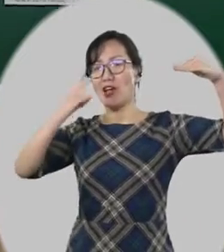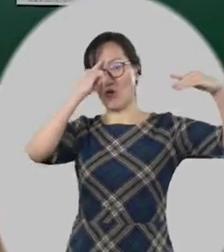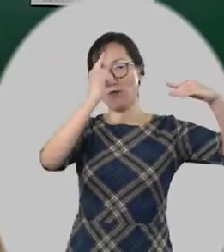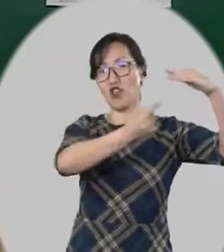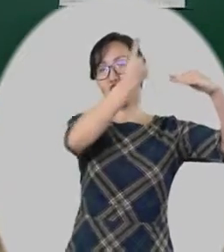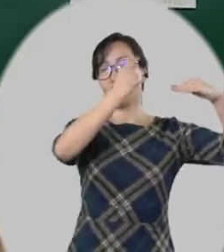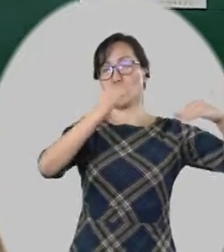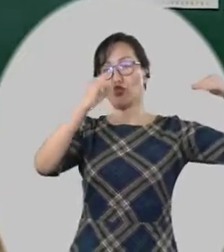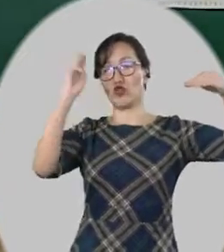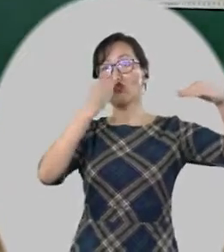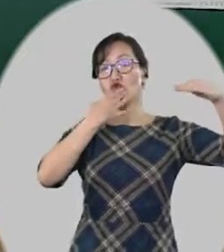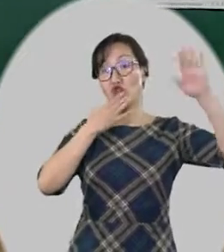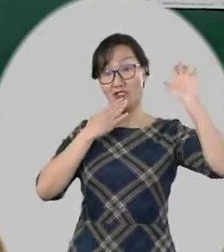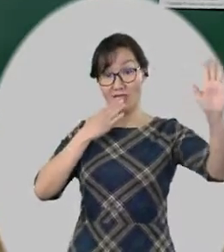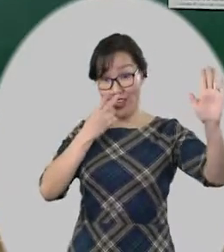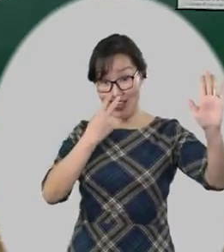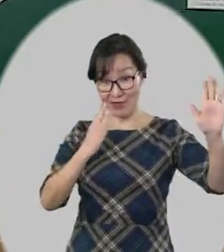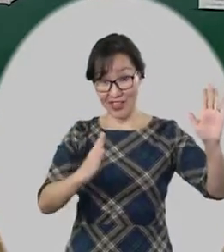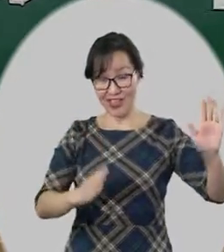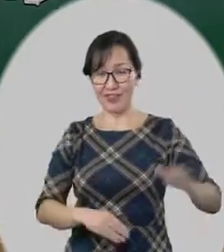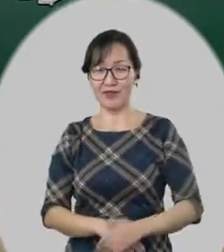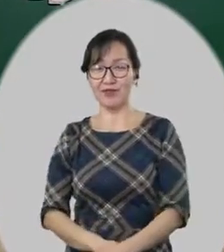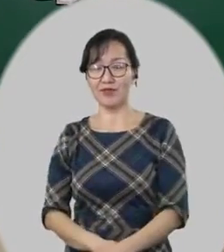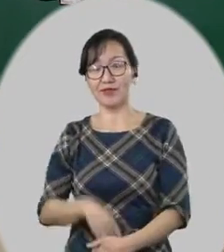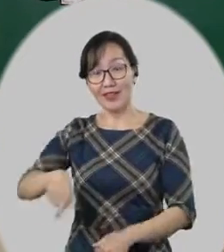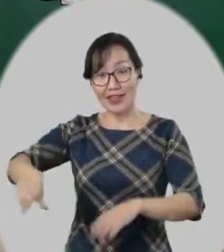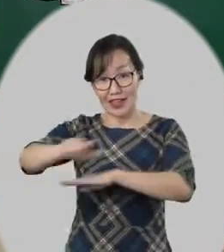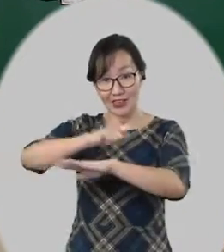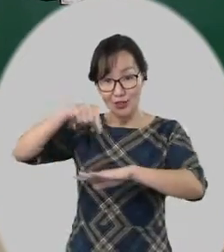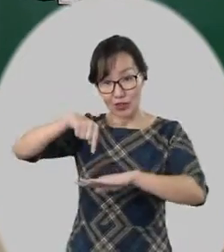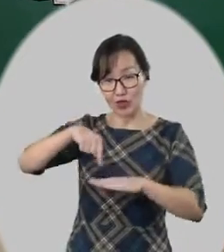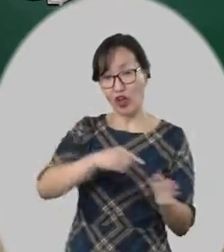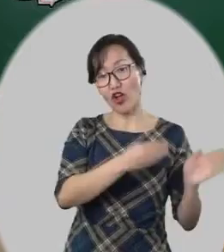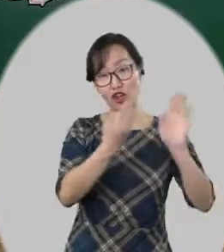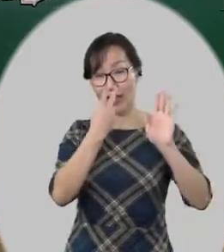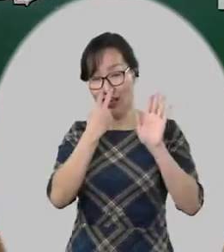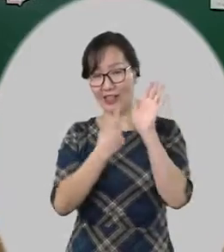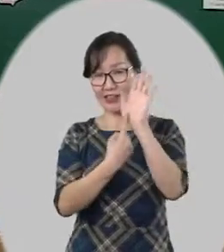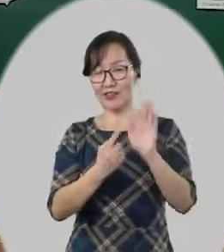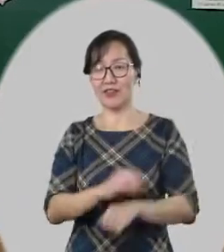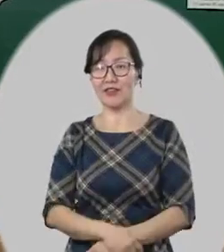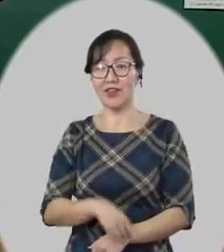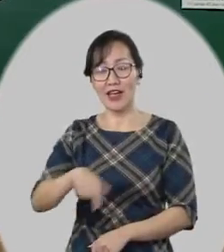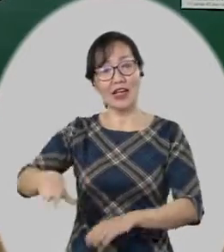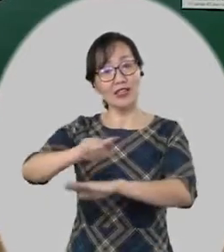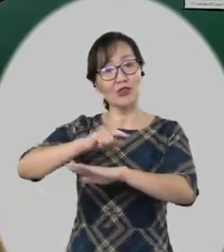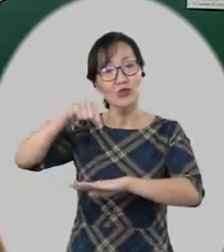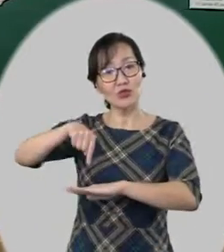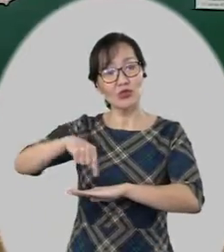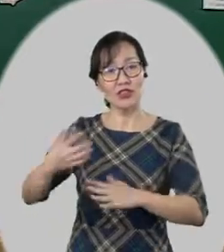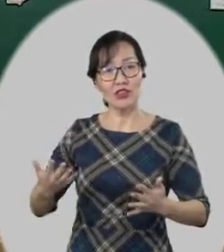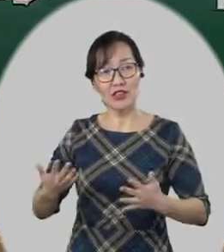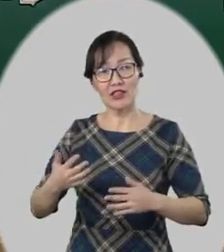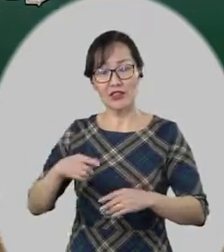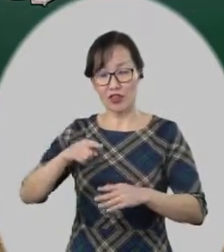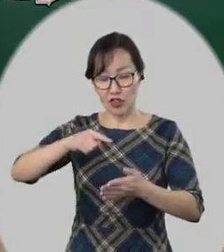тэмдэглэгдэж үлдсэн байхны гэдгийг бүгдээрээ харж болж байгаа. За, эргээд газрын зураг руу оръё. Газрын зураг дээр минь яаж байгаа вэ гэхээр газрын